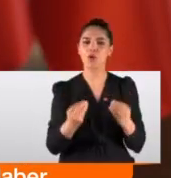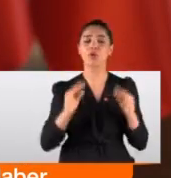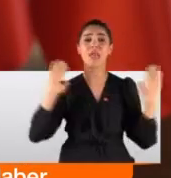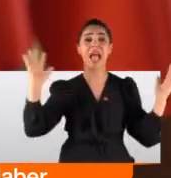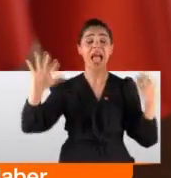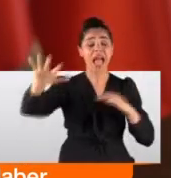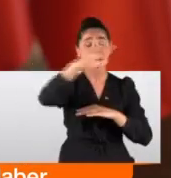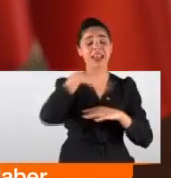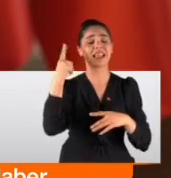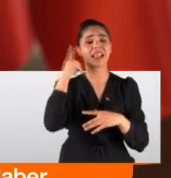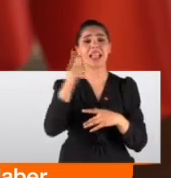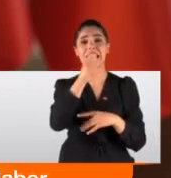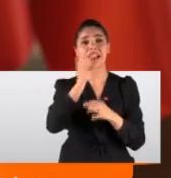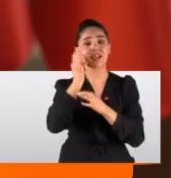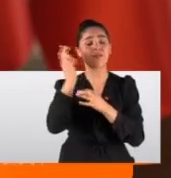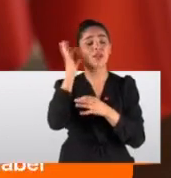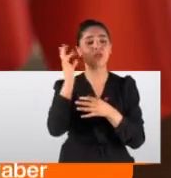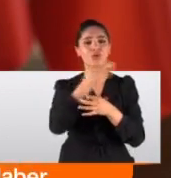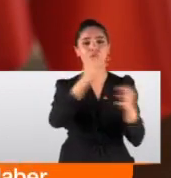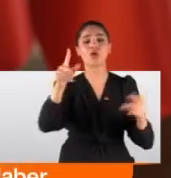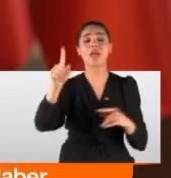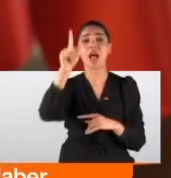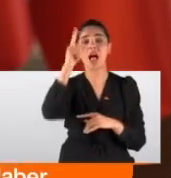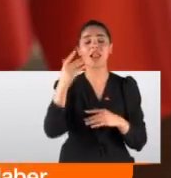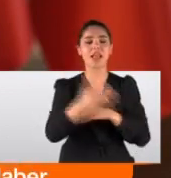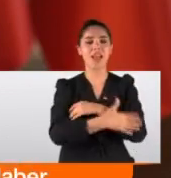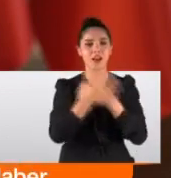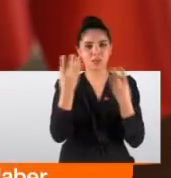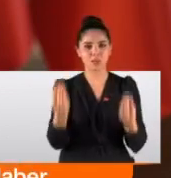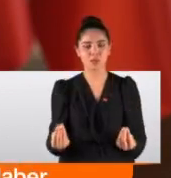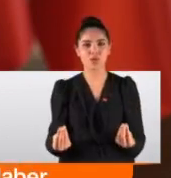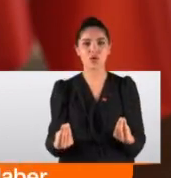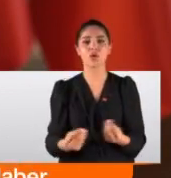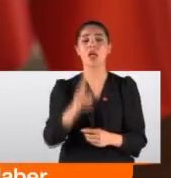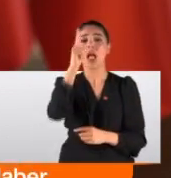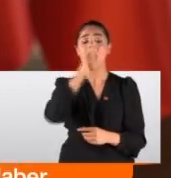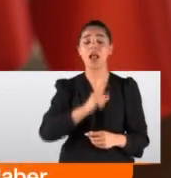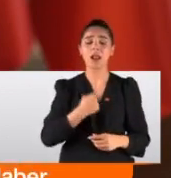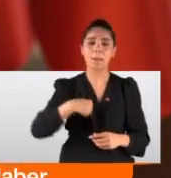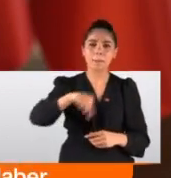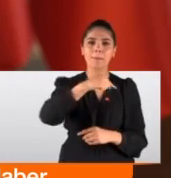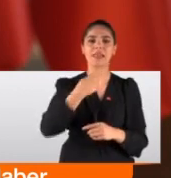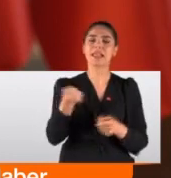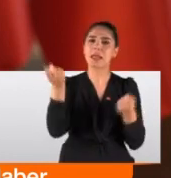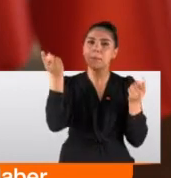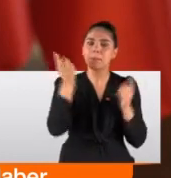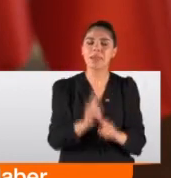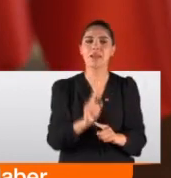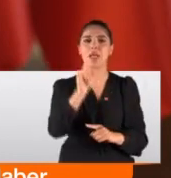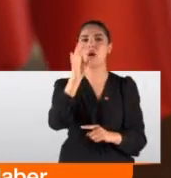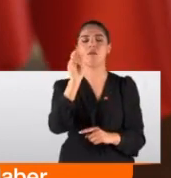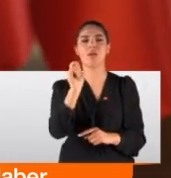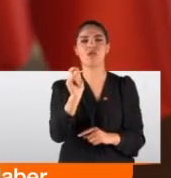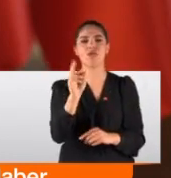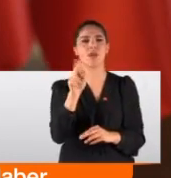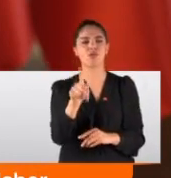sesimizi duyururuz. Rabbim yar ve yardımcımız olsun. Rabbim bizleri bir daha 15